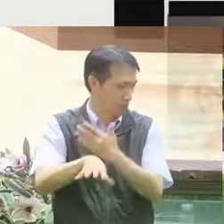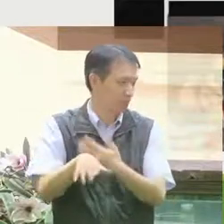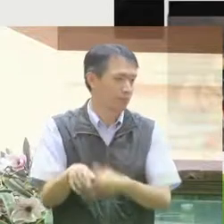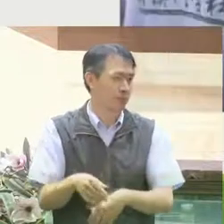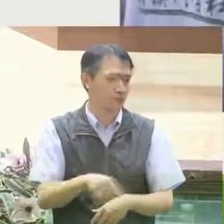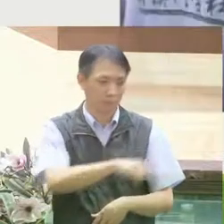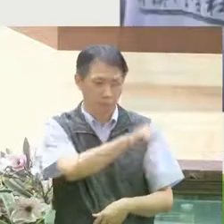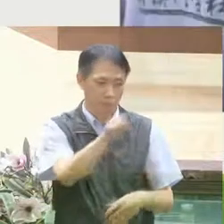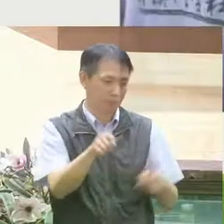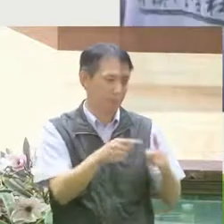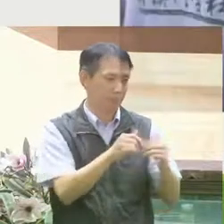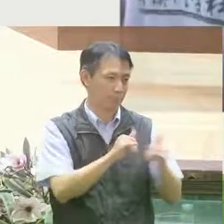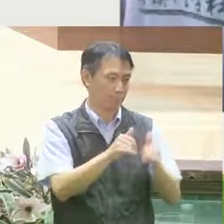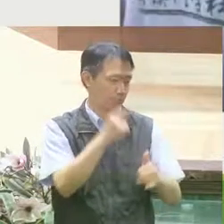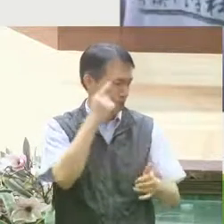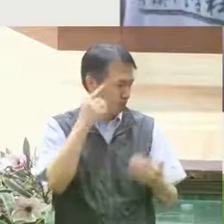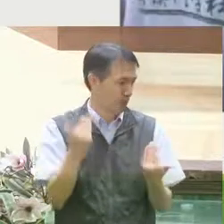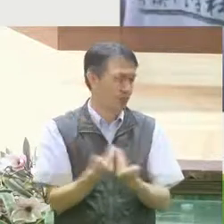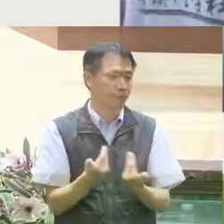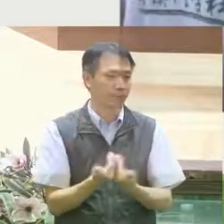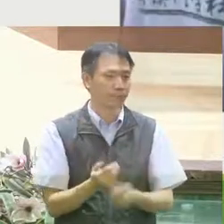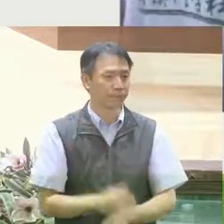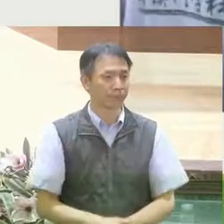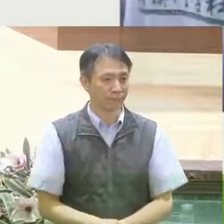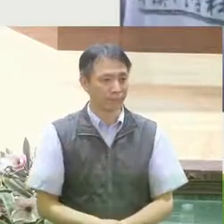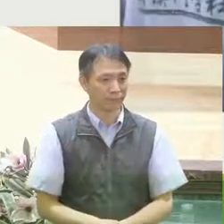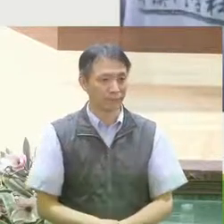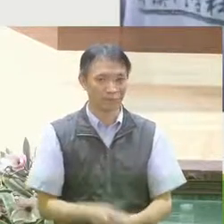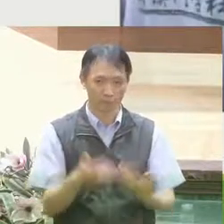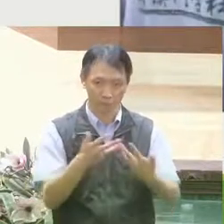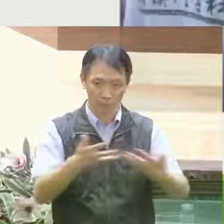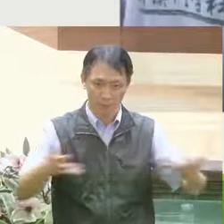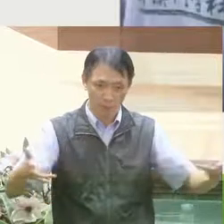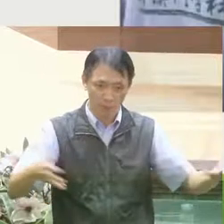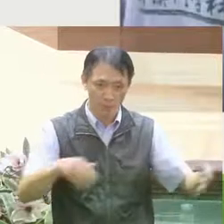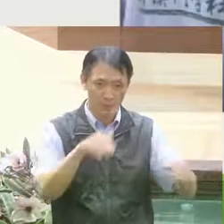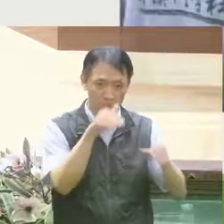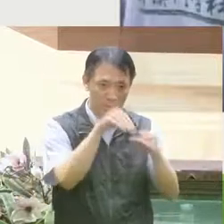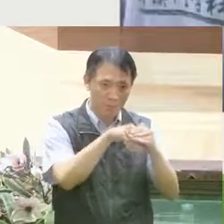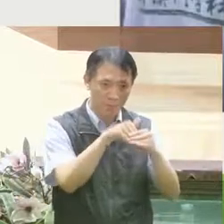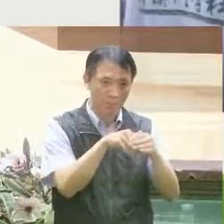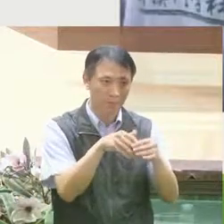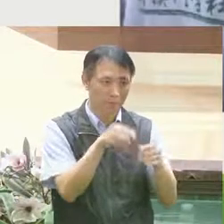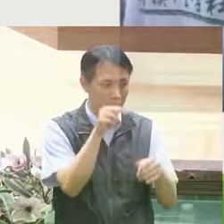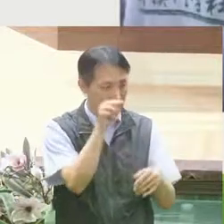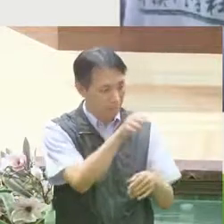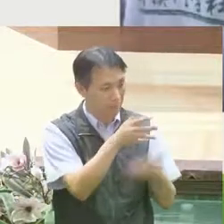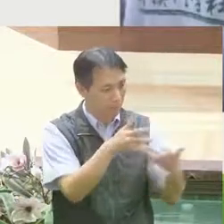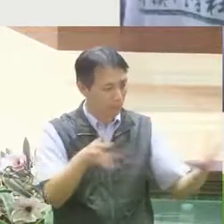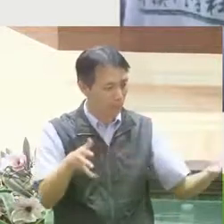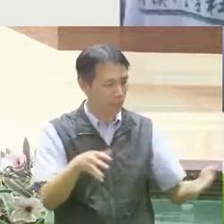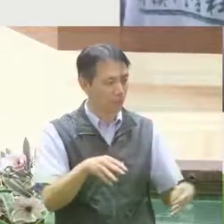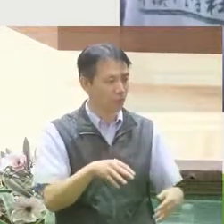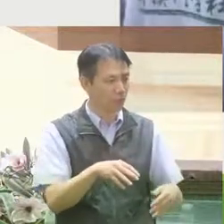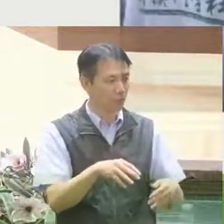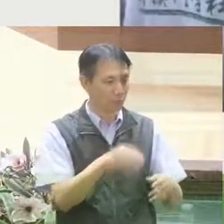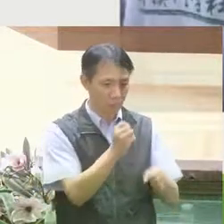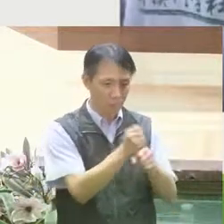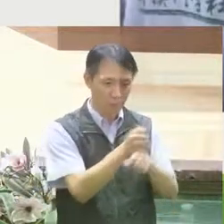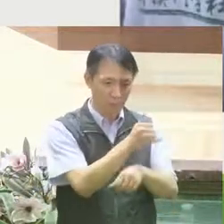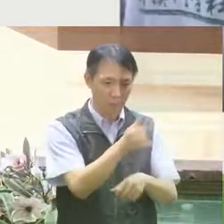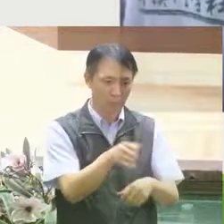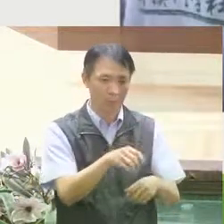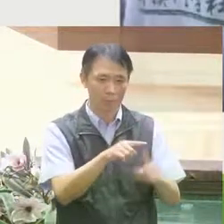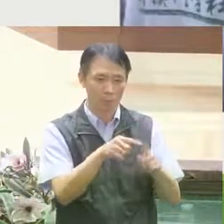反感。在多个宣传投票的街站，出现主办方的工作人员被指